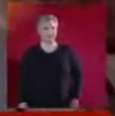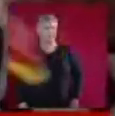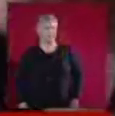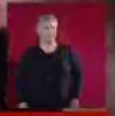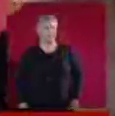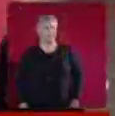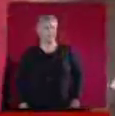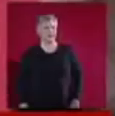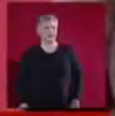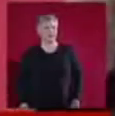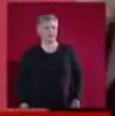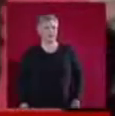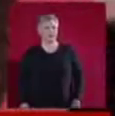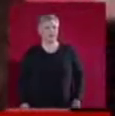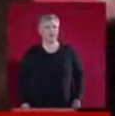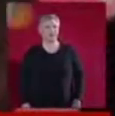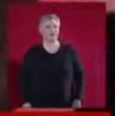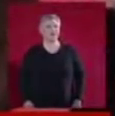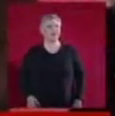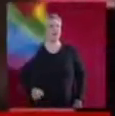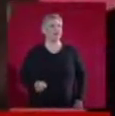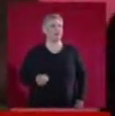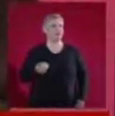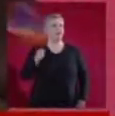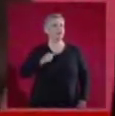μας αγώνας κοινός